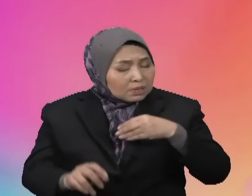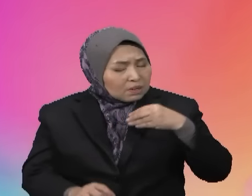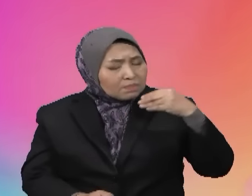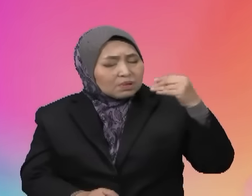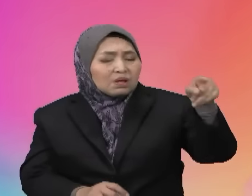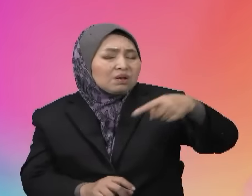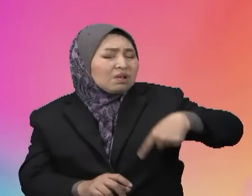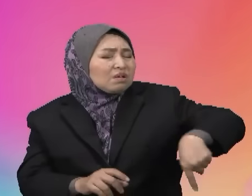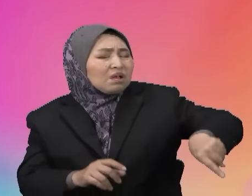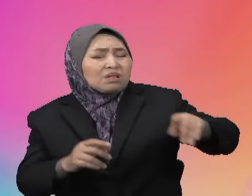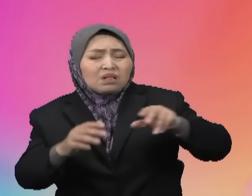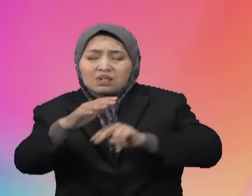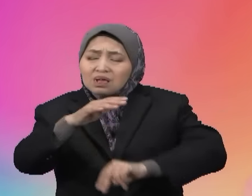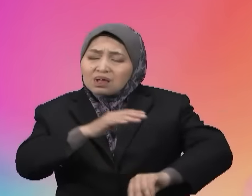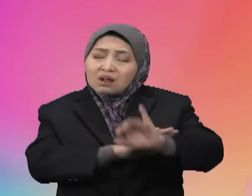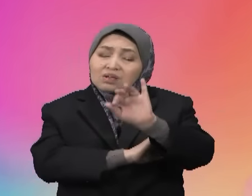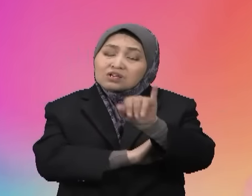جهنم جزاء